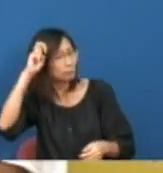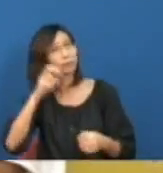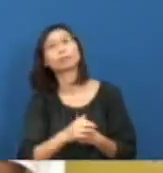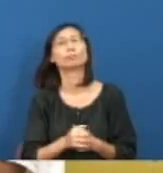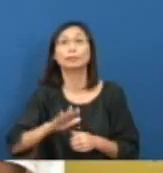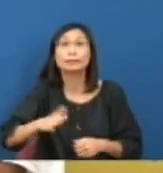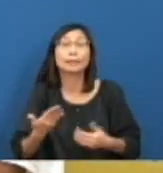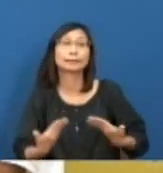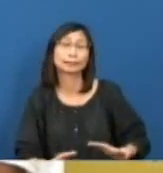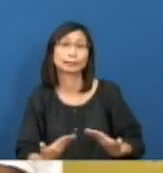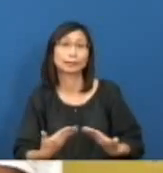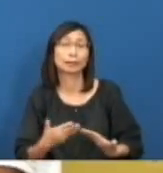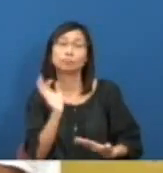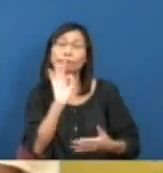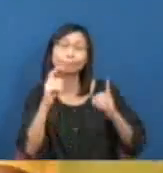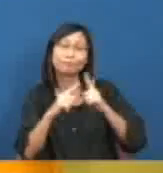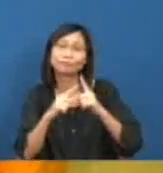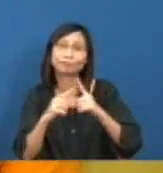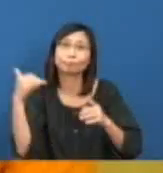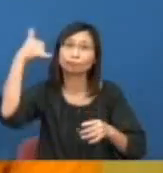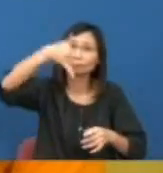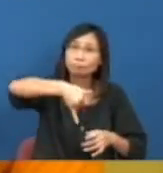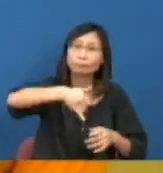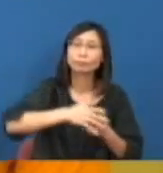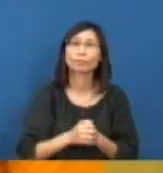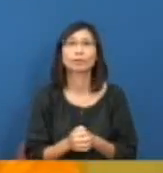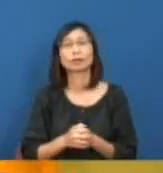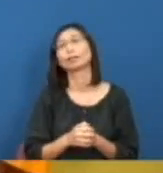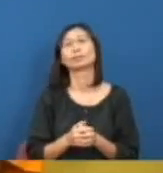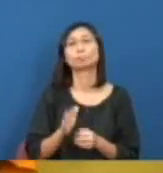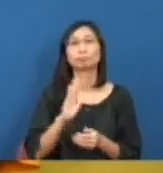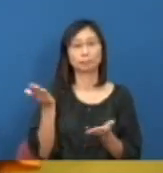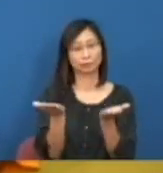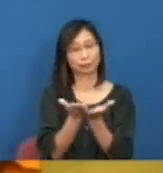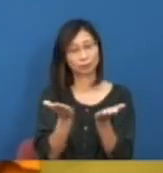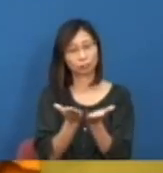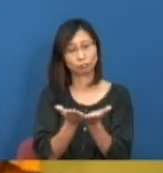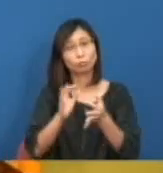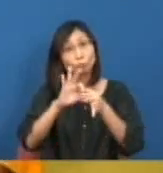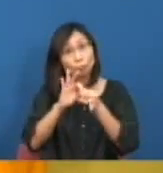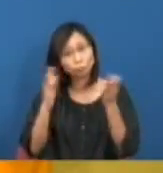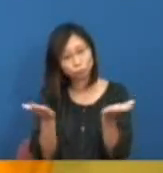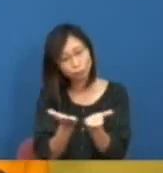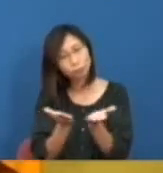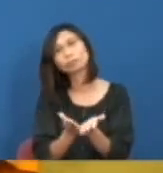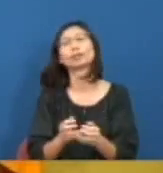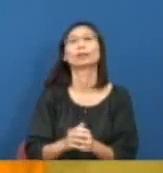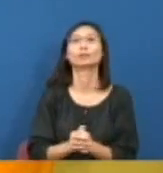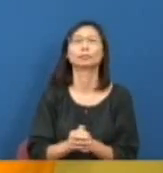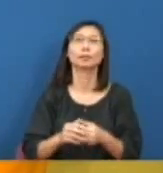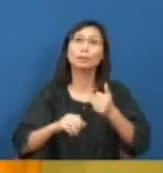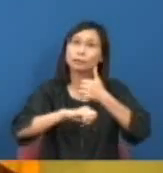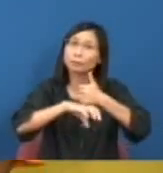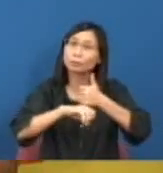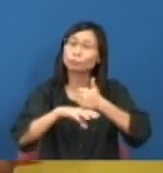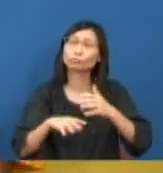質疑啊嘛。 問題個唔質疑唔係因為建基於一個事實證據嘛，係建基於一個可能係關係啊，建基於一個面子啊，